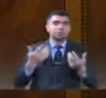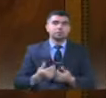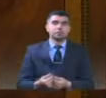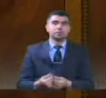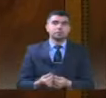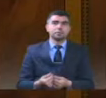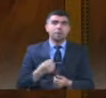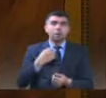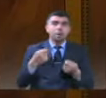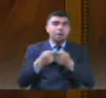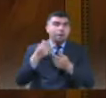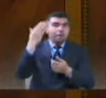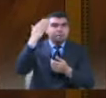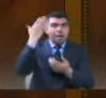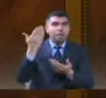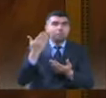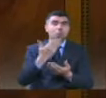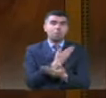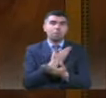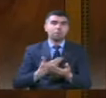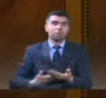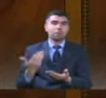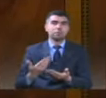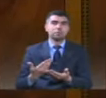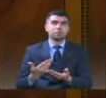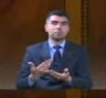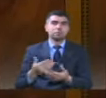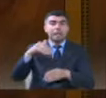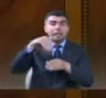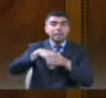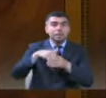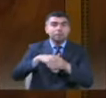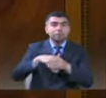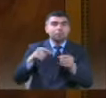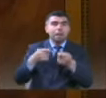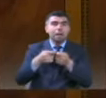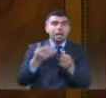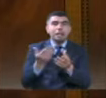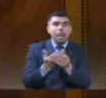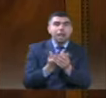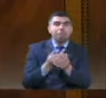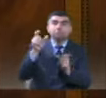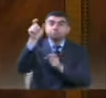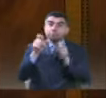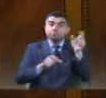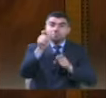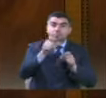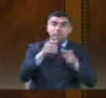لأن خاصكم تفهموا بلي الحكومة ملي المعارضة كتطلب شي حاجة لصالح الشعب